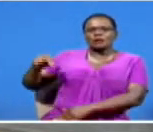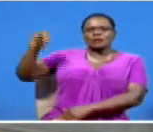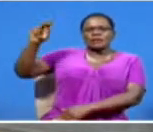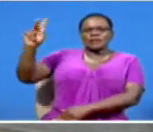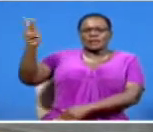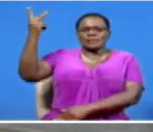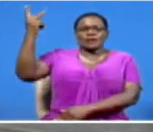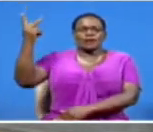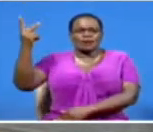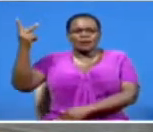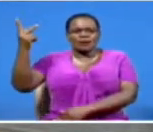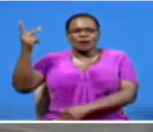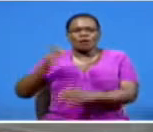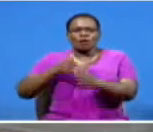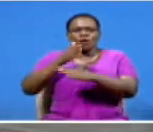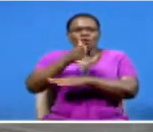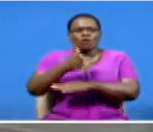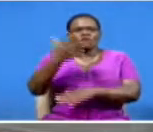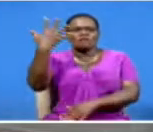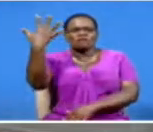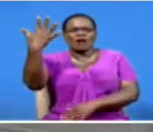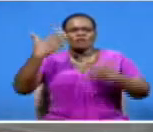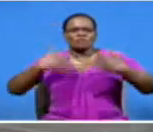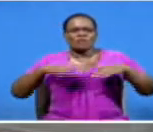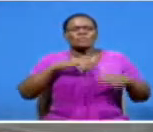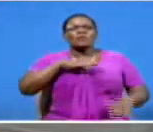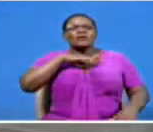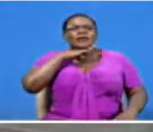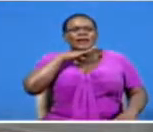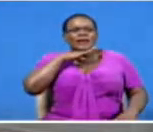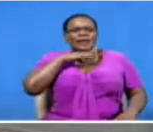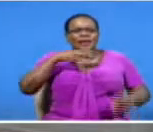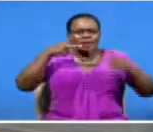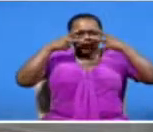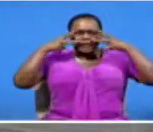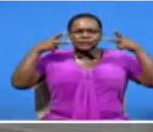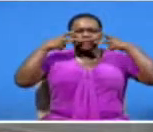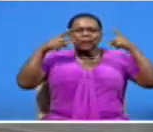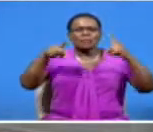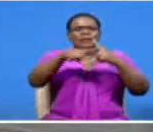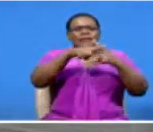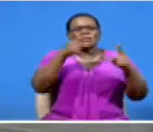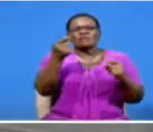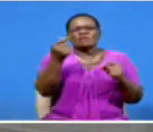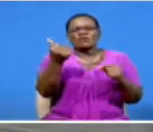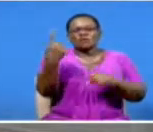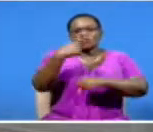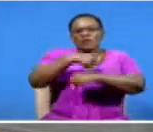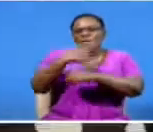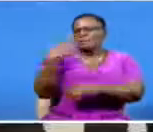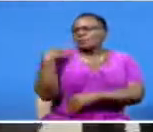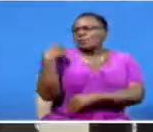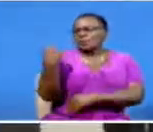taifa la Kenya, huku zaidi ya watu watano wakiuawa na wanamgambo wa Al-Shabaab katika siku chache zilizopita.